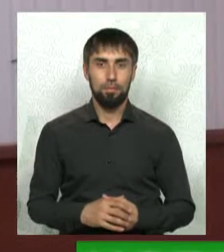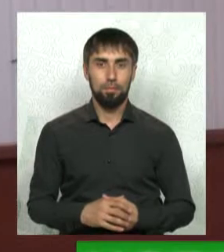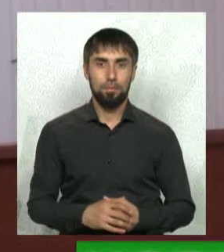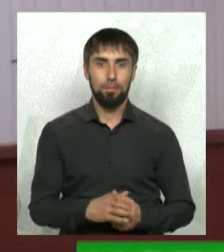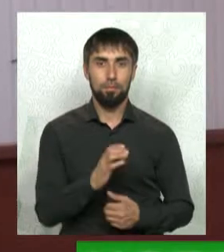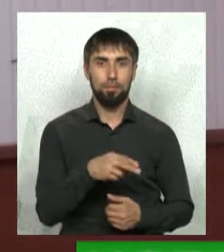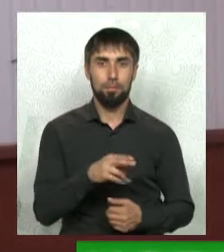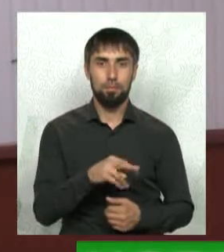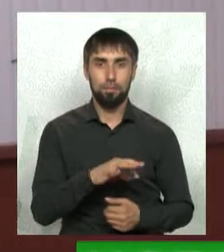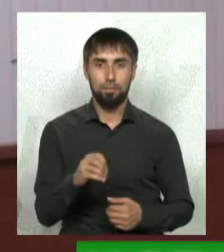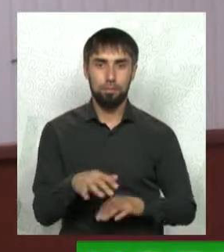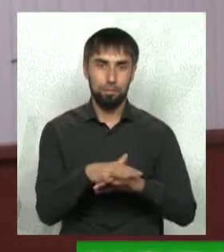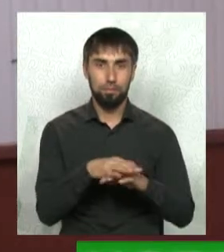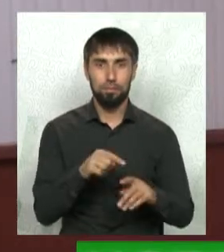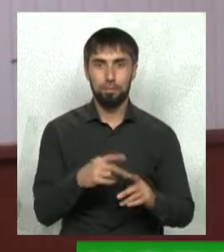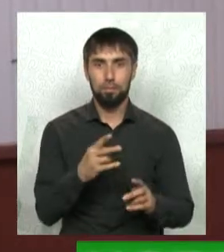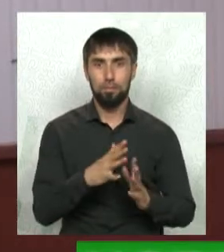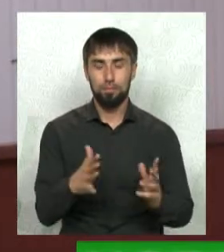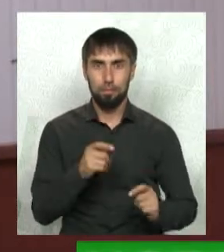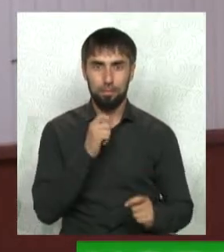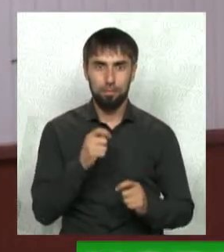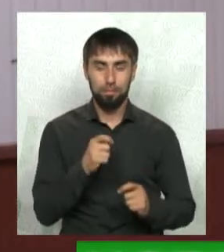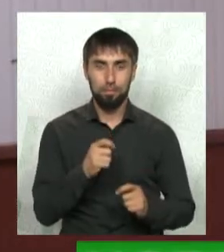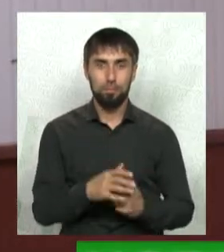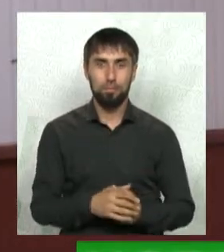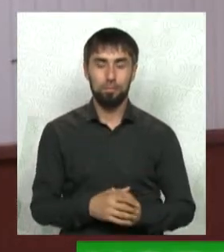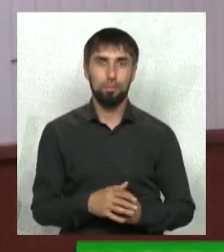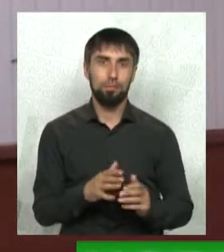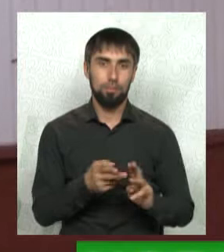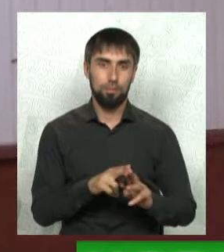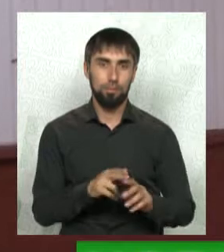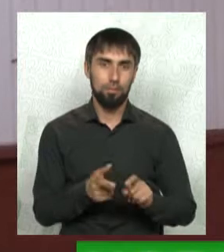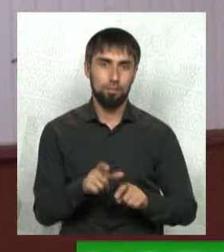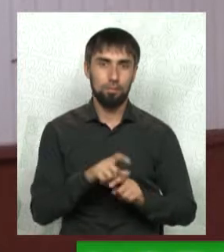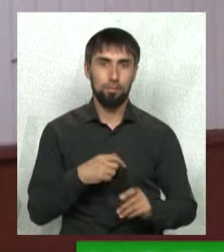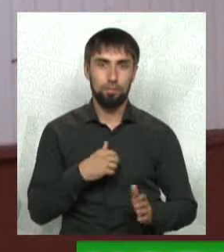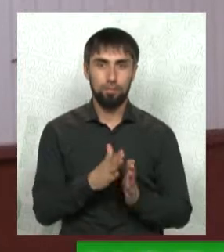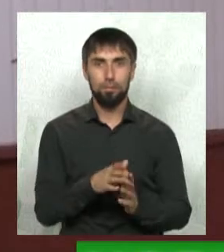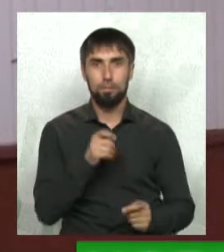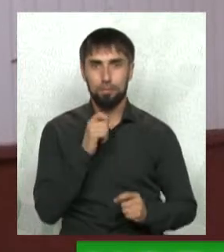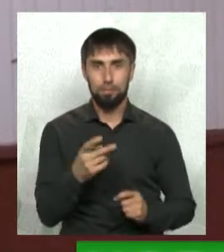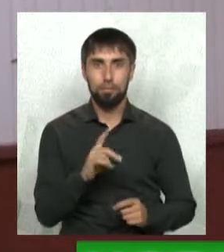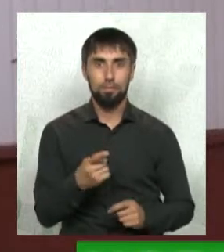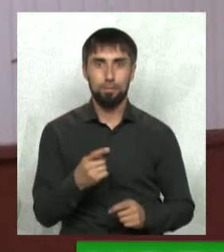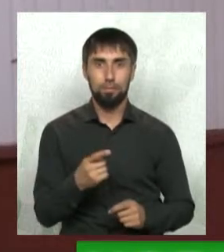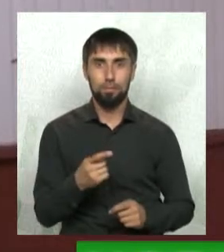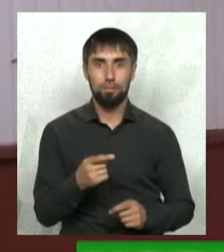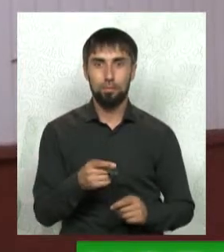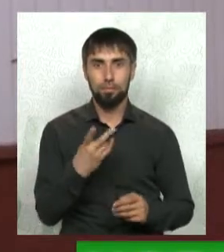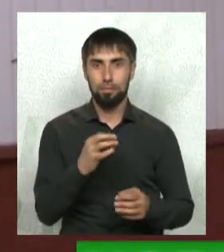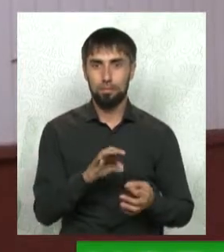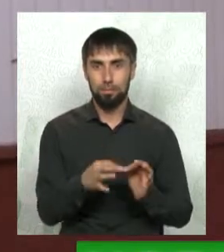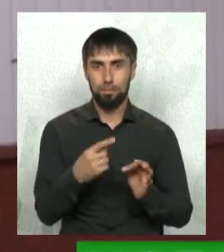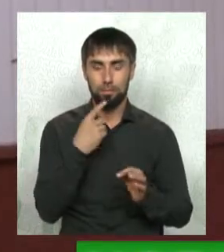Скопление народа, в общем, тебе надо оберегаться больше всего. Боголоды, она лоля отдыхается. Почему? Ну, холмычи и